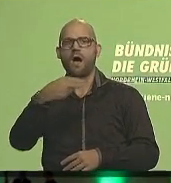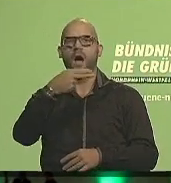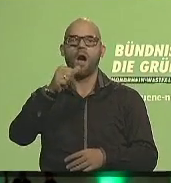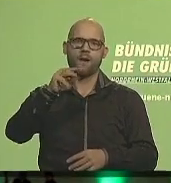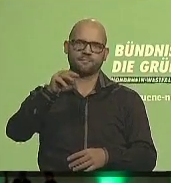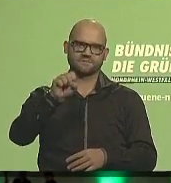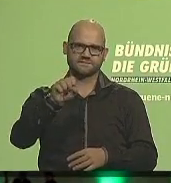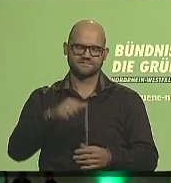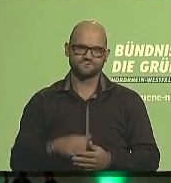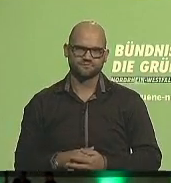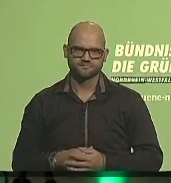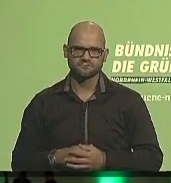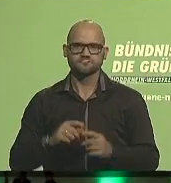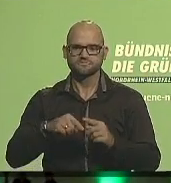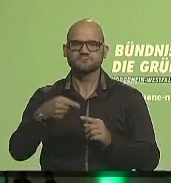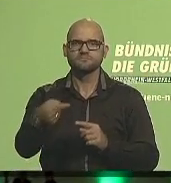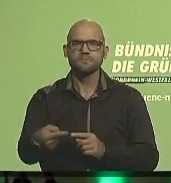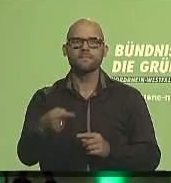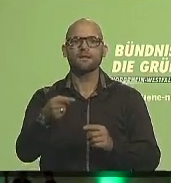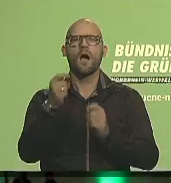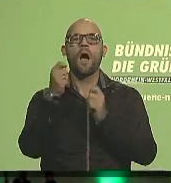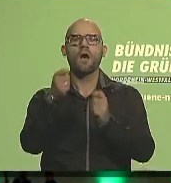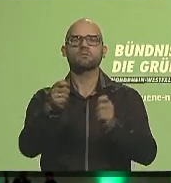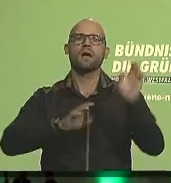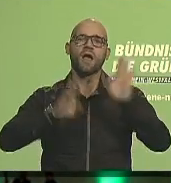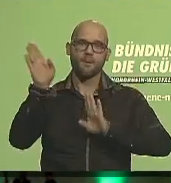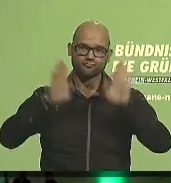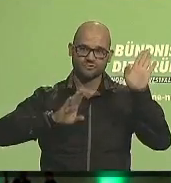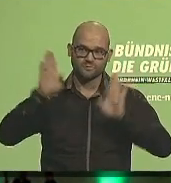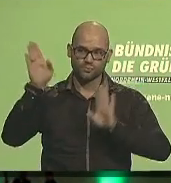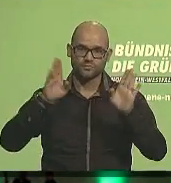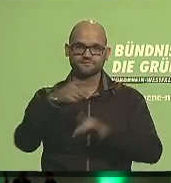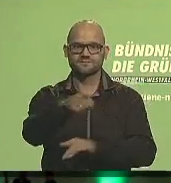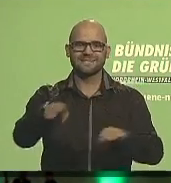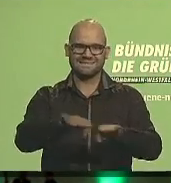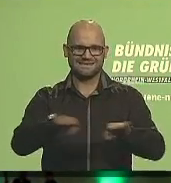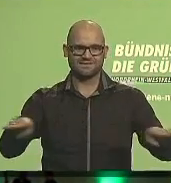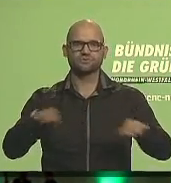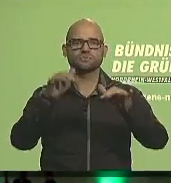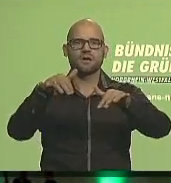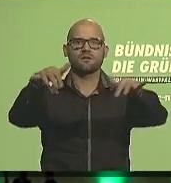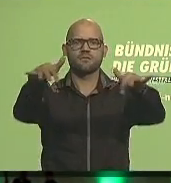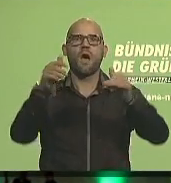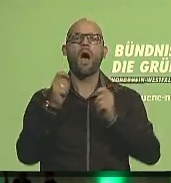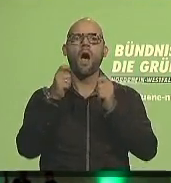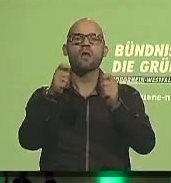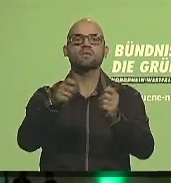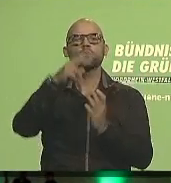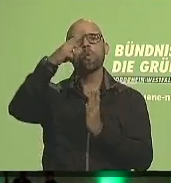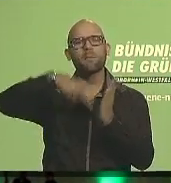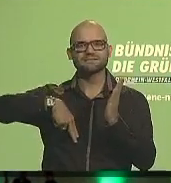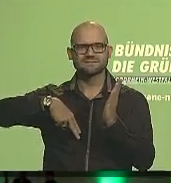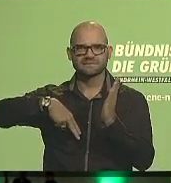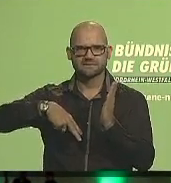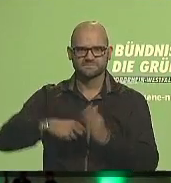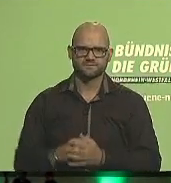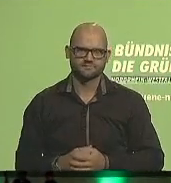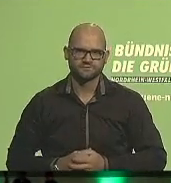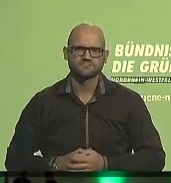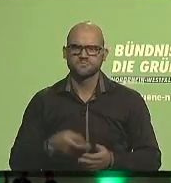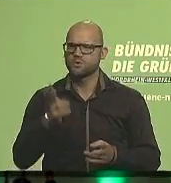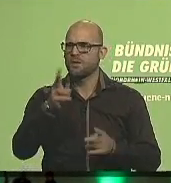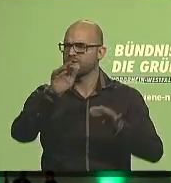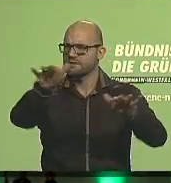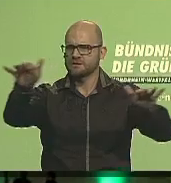gehen wir in die Abstimmung zum Antrag. Euch liegt vor auf den Tischen eine Antragsübersicht. Die müsstet ihr alle